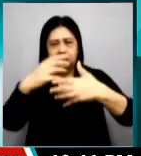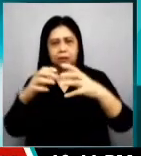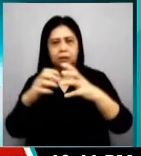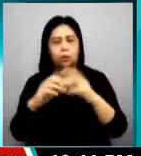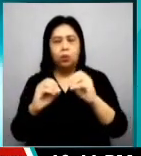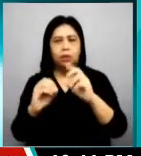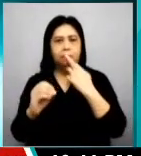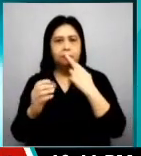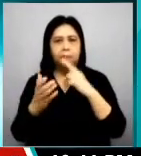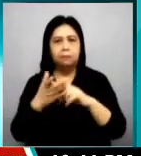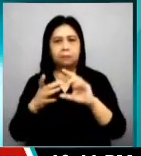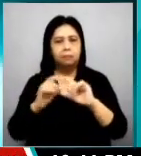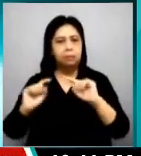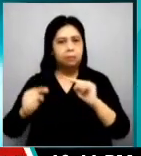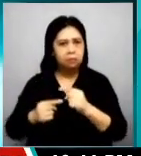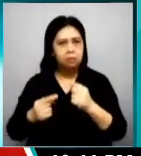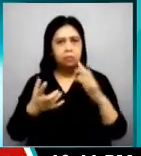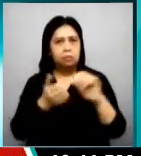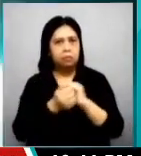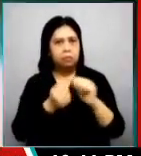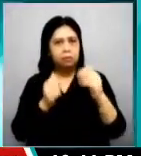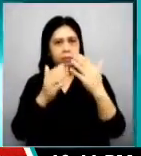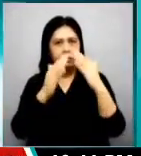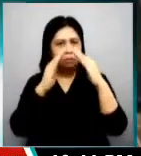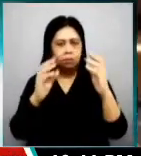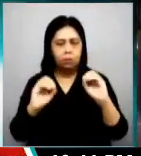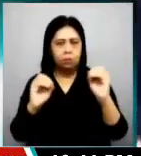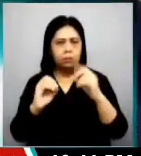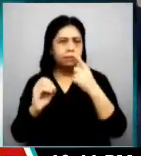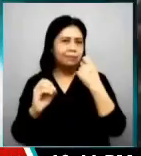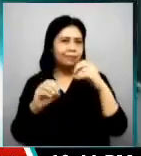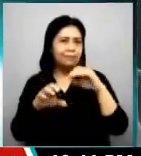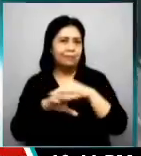nasirang ari-arian dahil sa pagyanig.